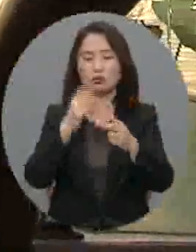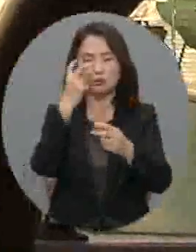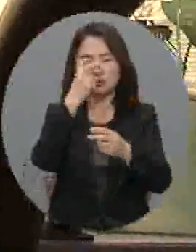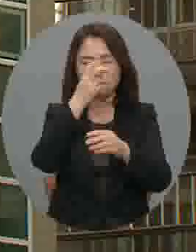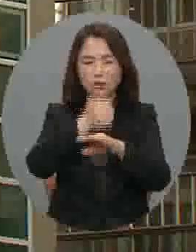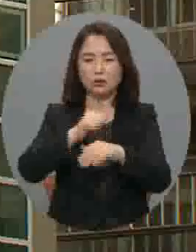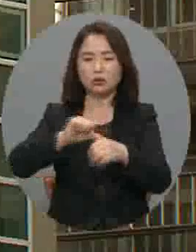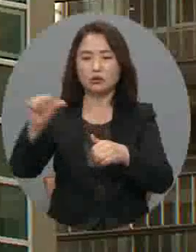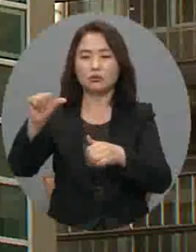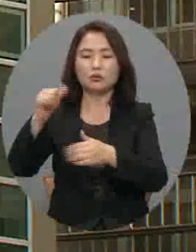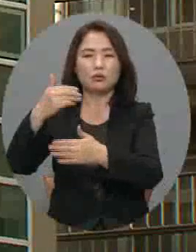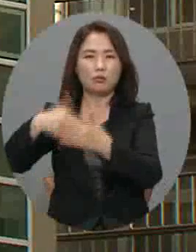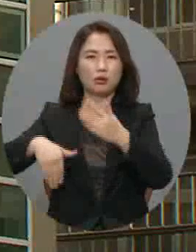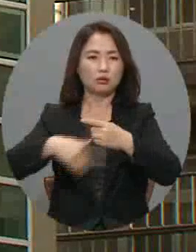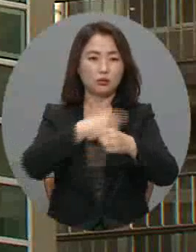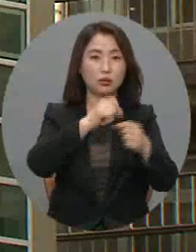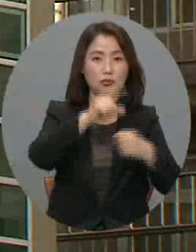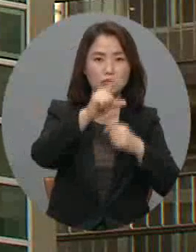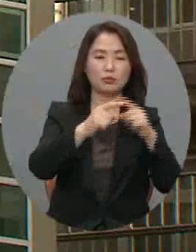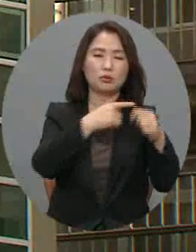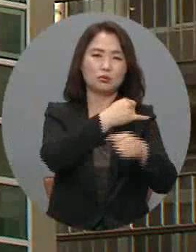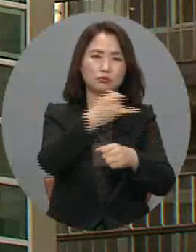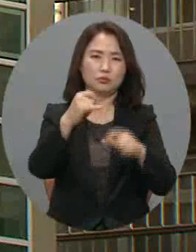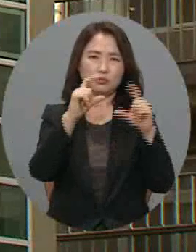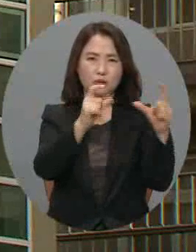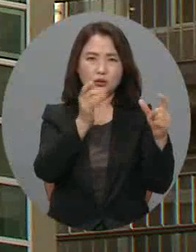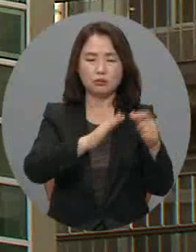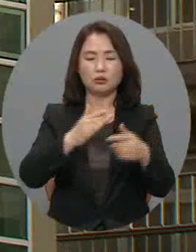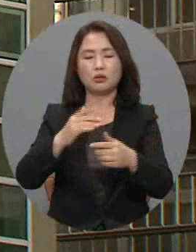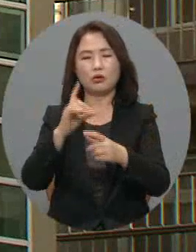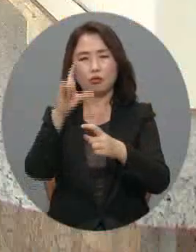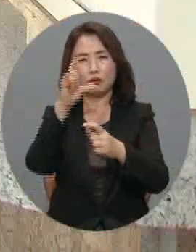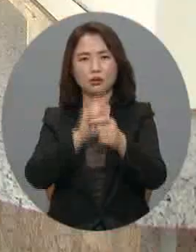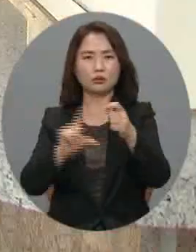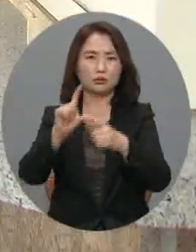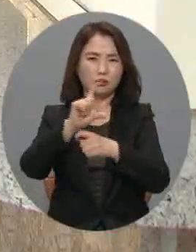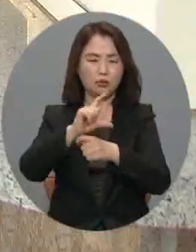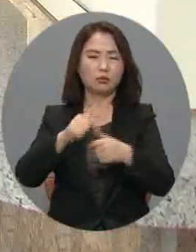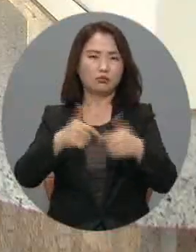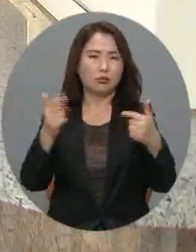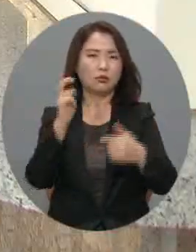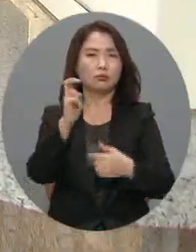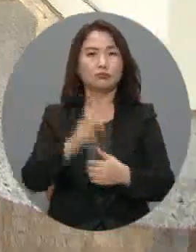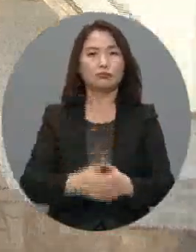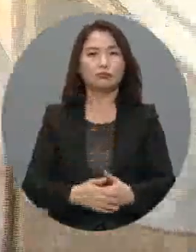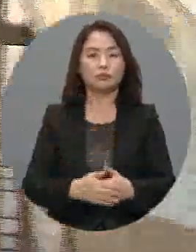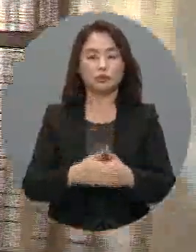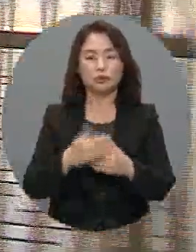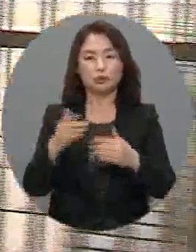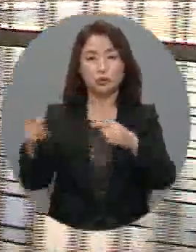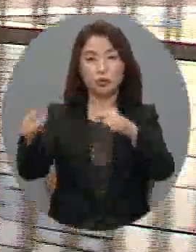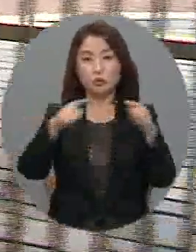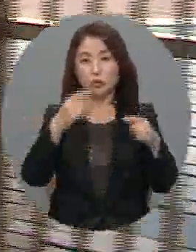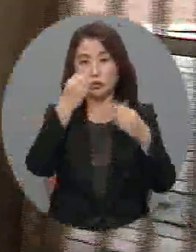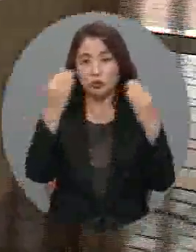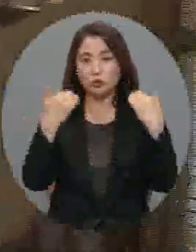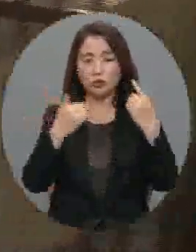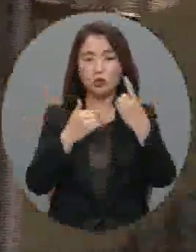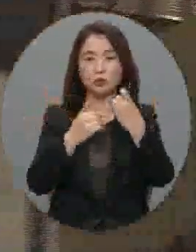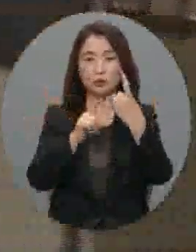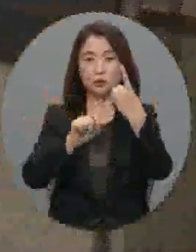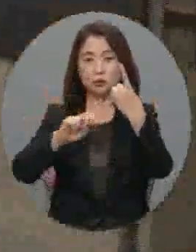음성 판정을 받았지만 환자가 더 나올 가능성이 있습니다 전국의 고등학교 가 지난달 26일부터